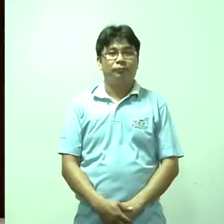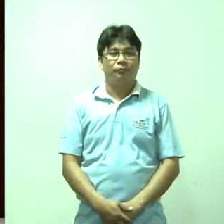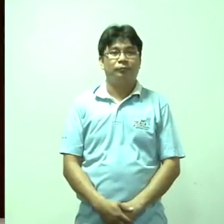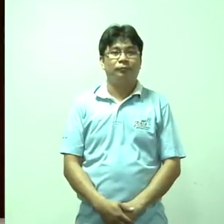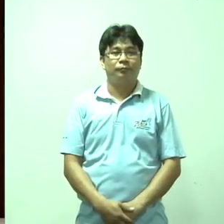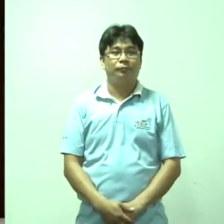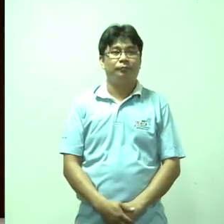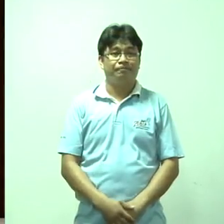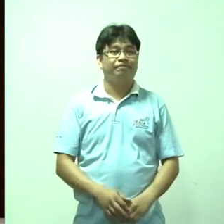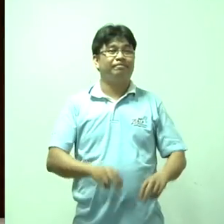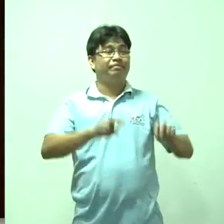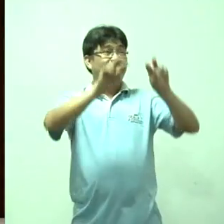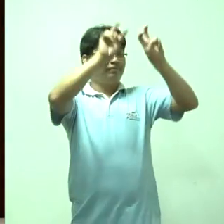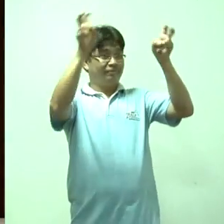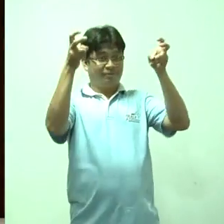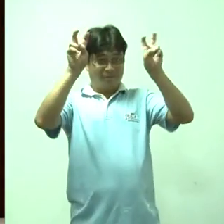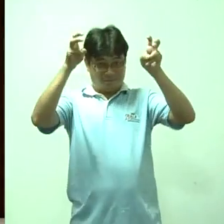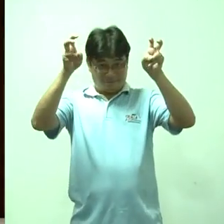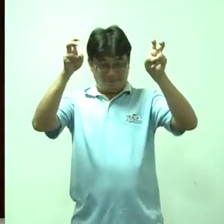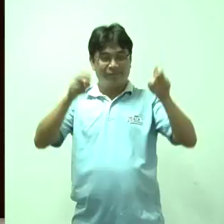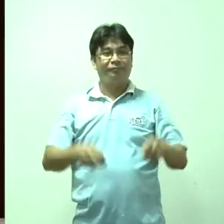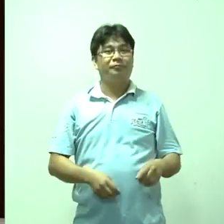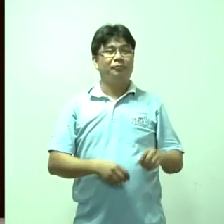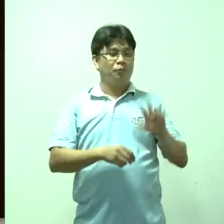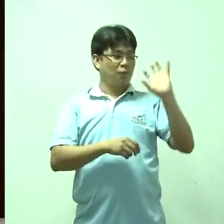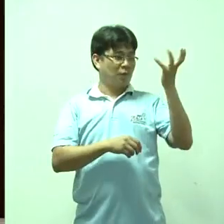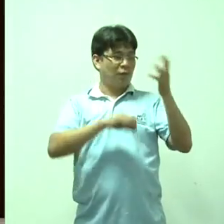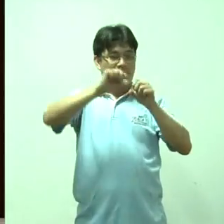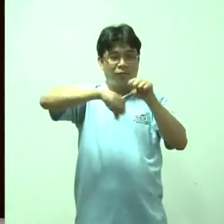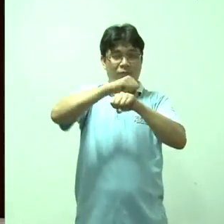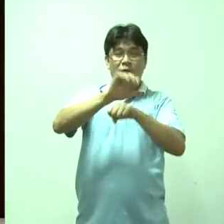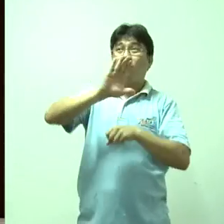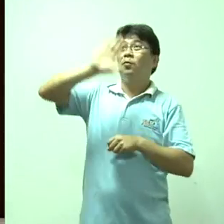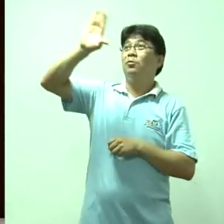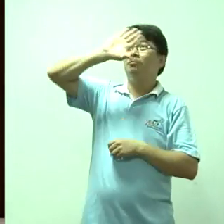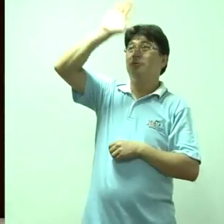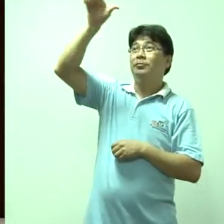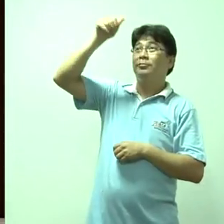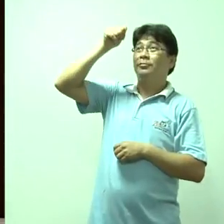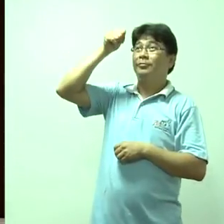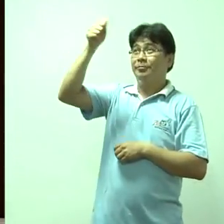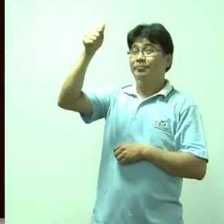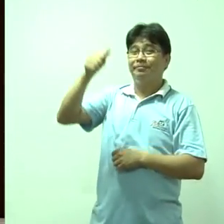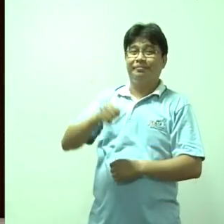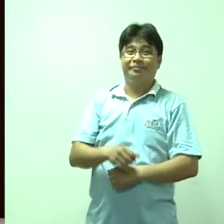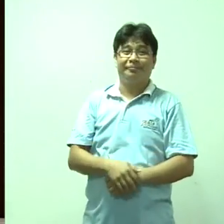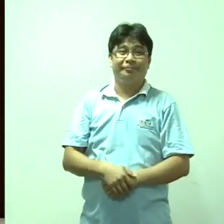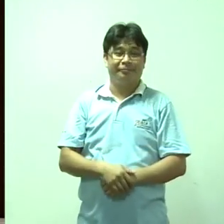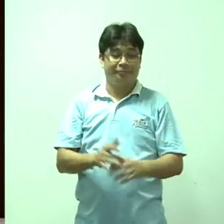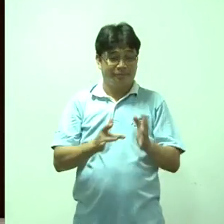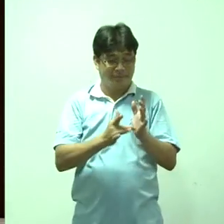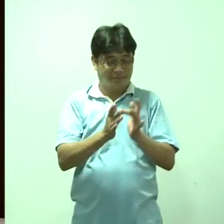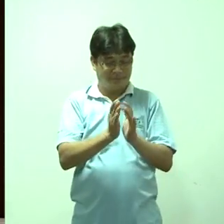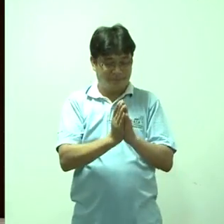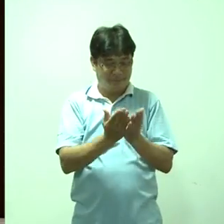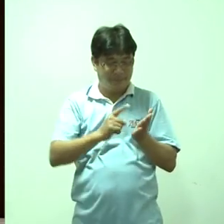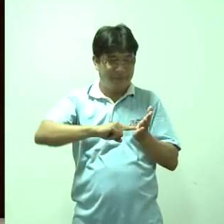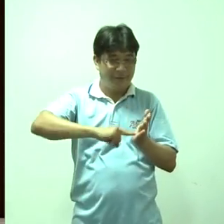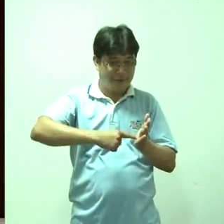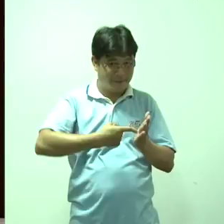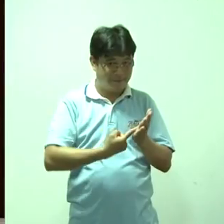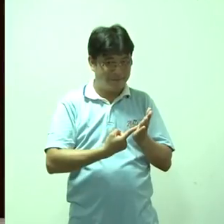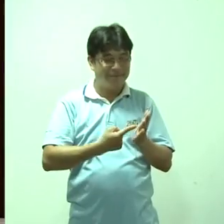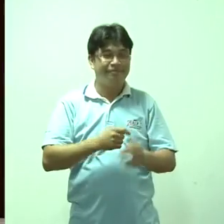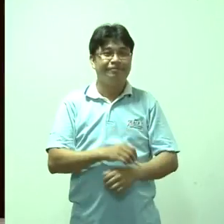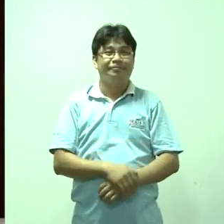ตอนที่3การทรงสร้างของพระเจ้าพระคริสต์ธรรมคัมภีร์เริ่มต้นด้วยพระเจ้าสร้างฟ้